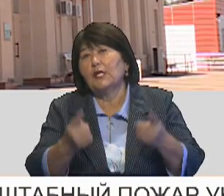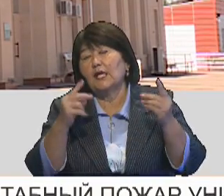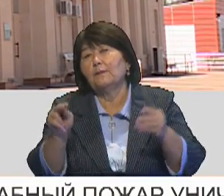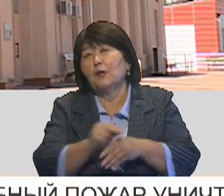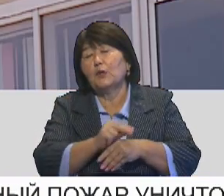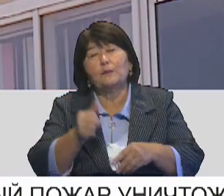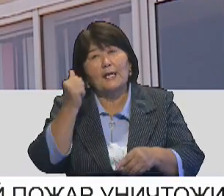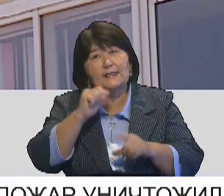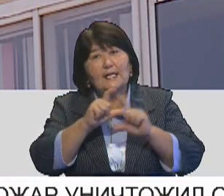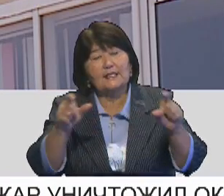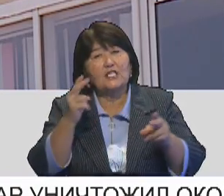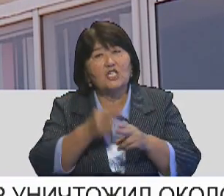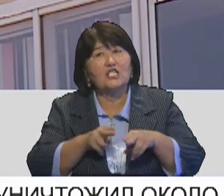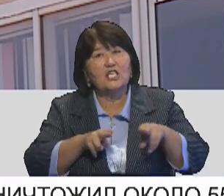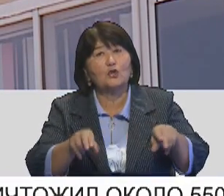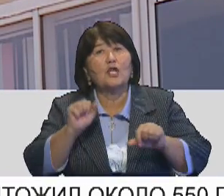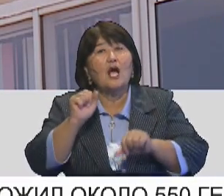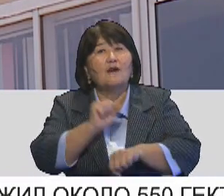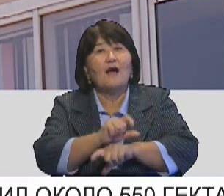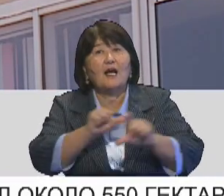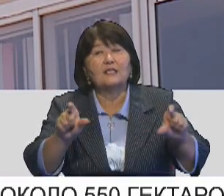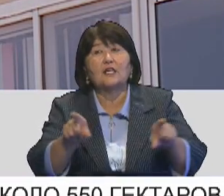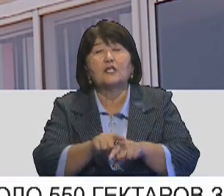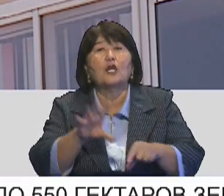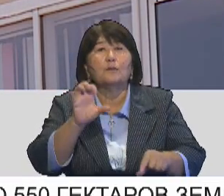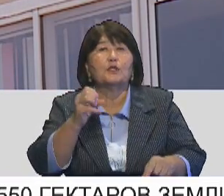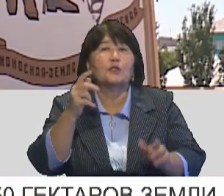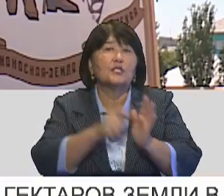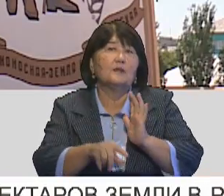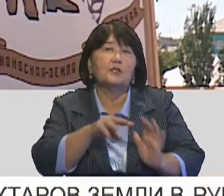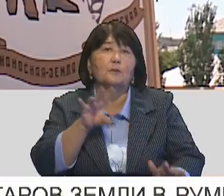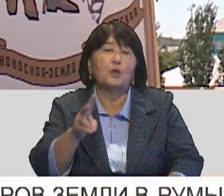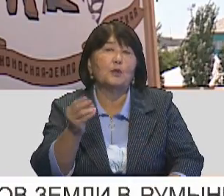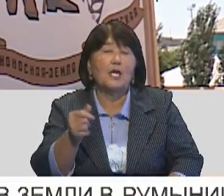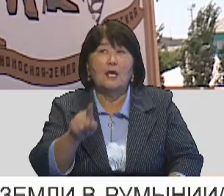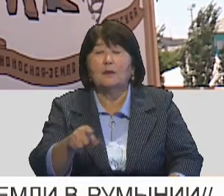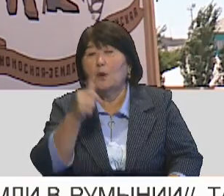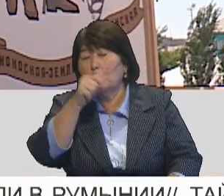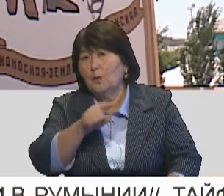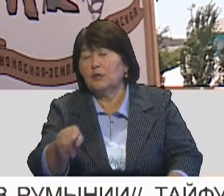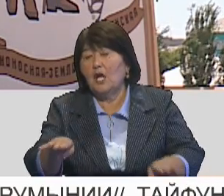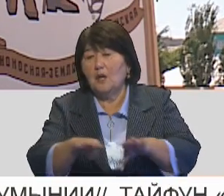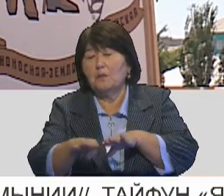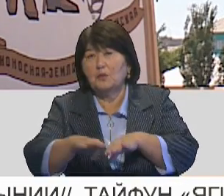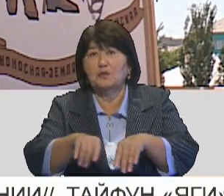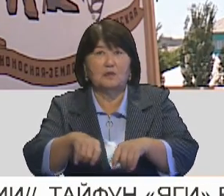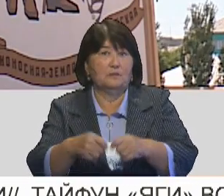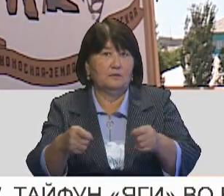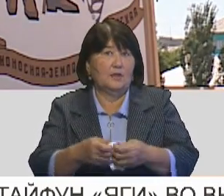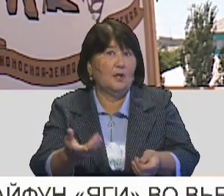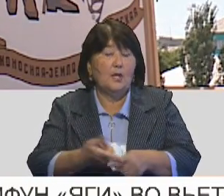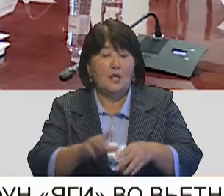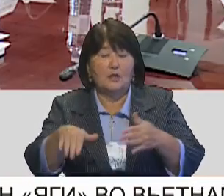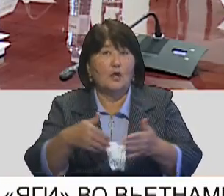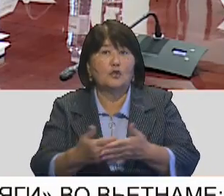ремонт старого здания железнодорожного вокзала на сумму 577 млн тенге года не прошло брущатки уже в крив и в коз до